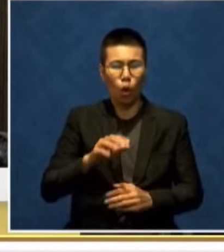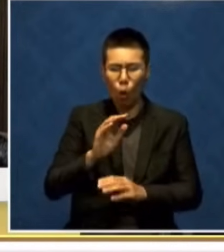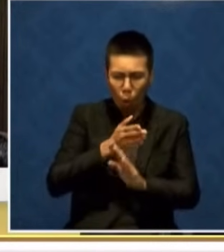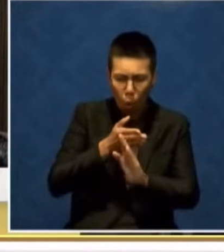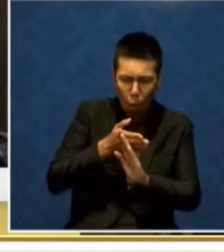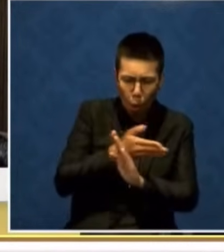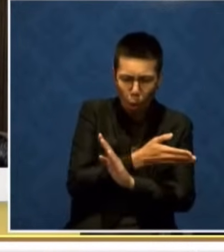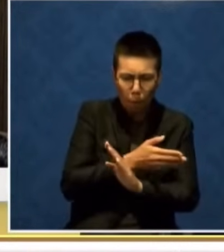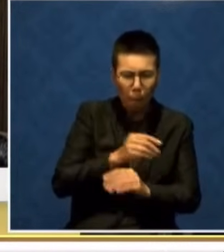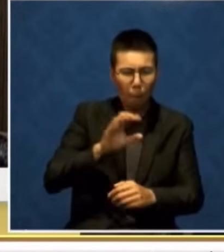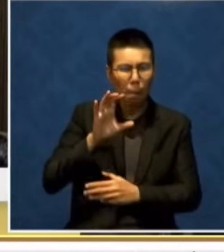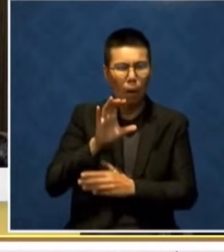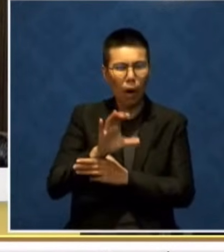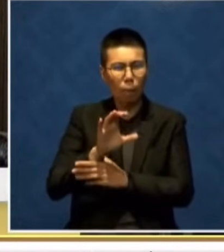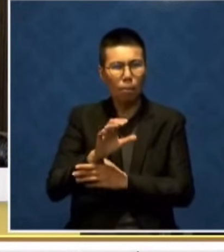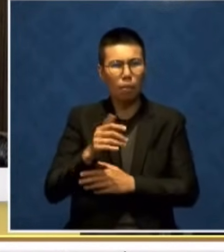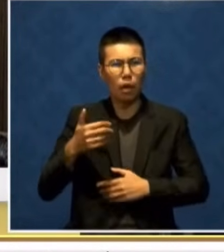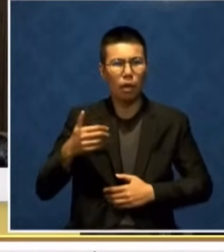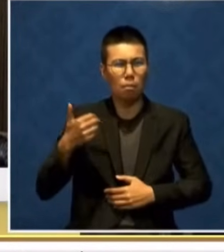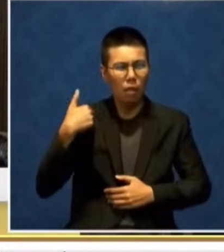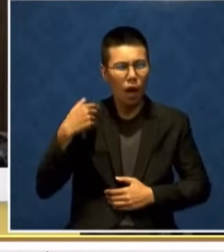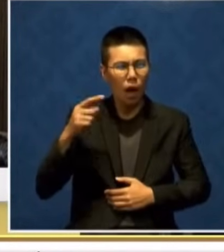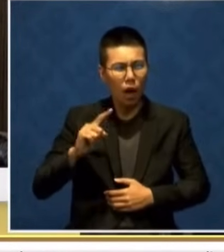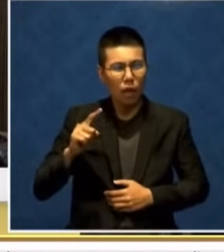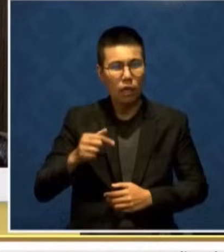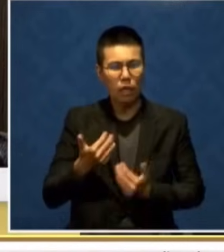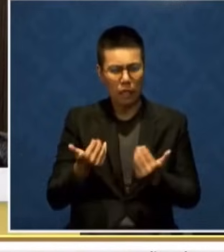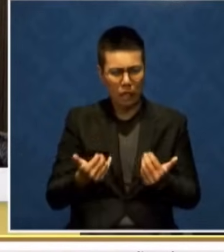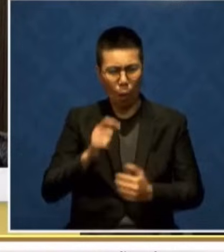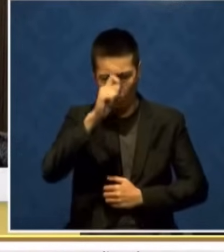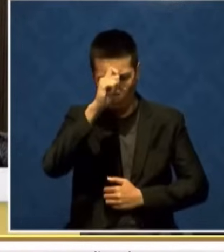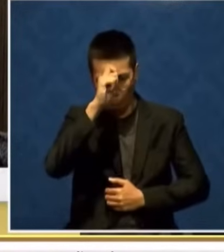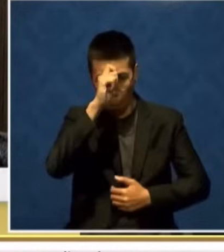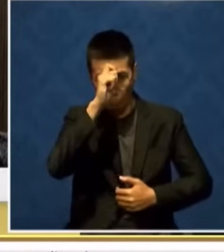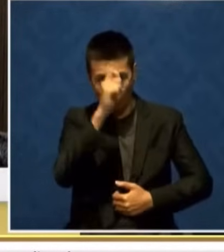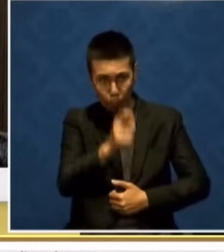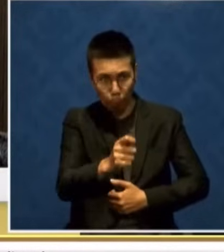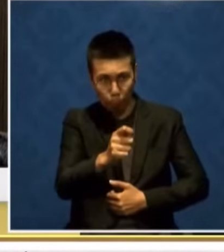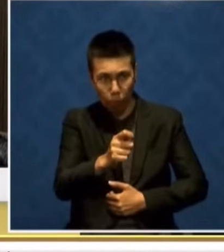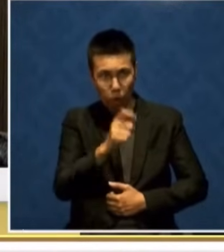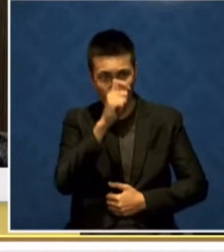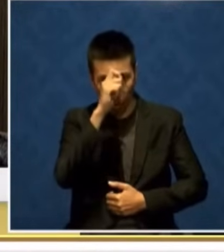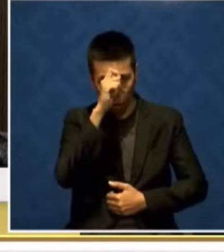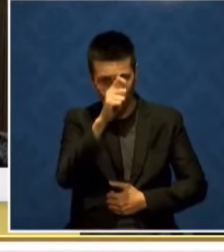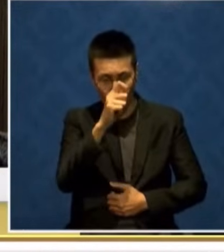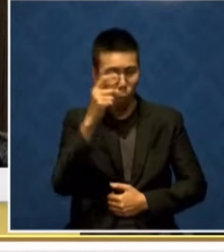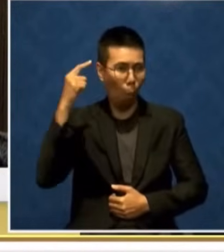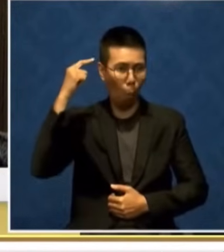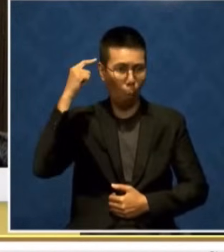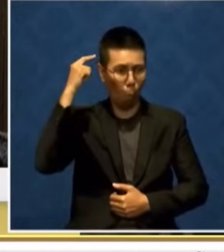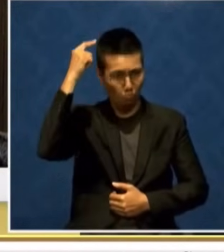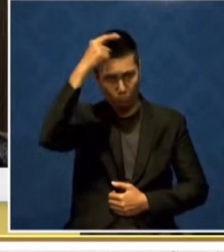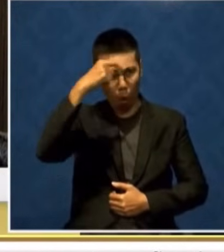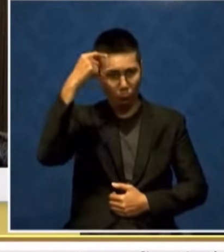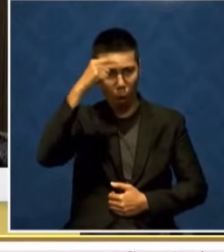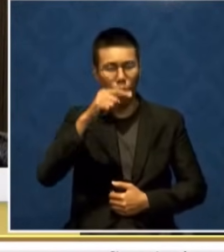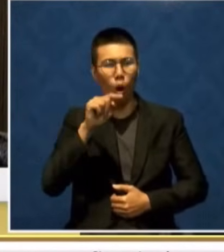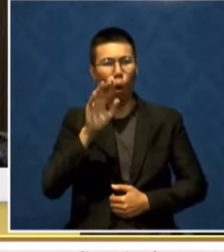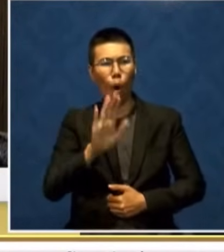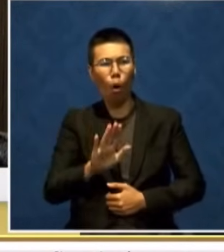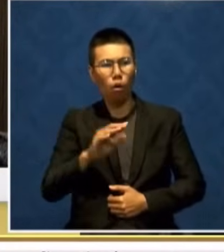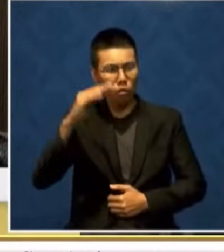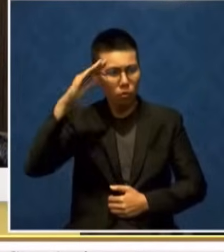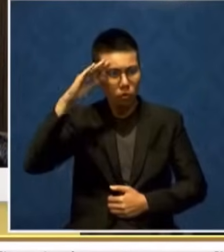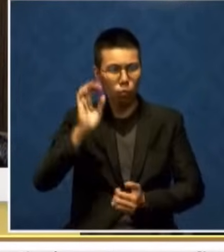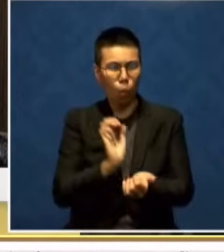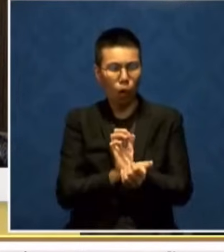แบบนี้นี่คือการเคารพต่อหัวของเขาอย่างที่สุดแล้วมันคือการ